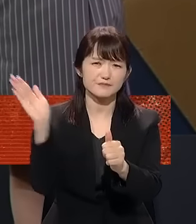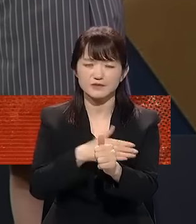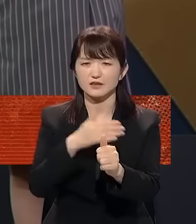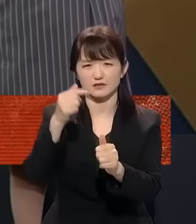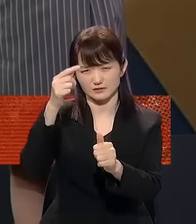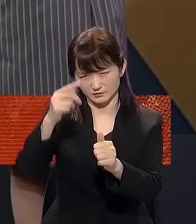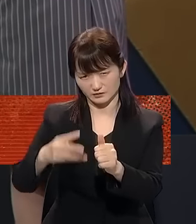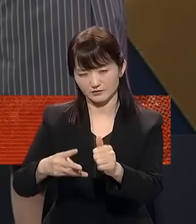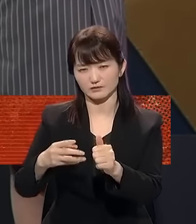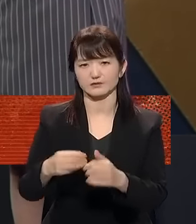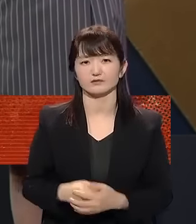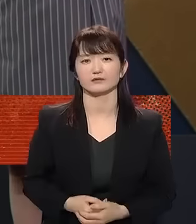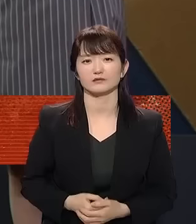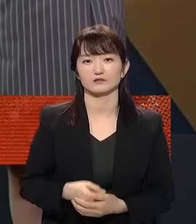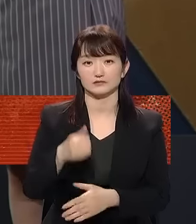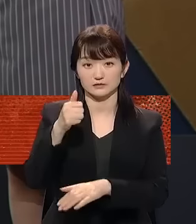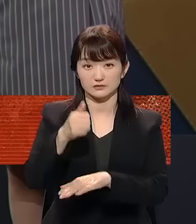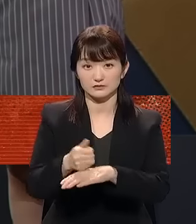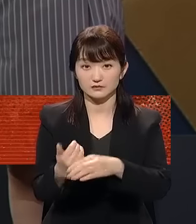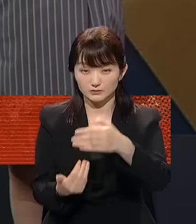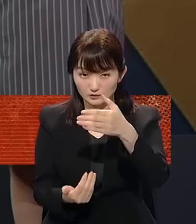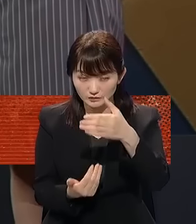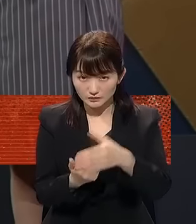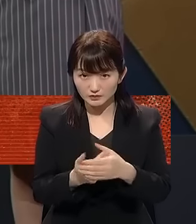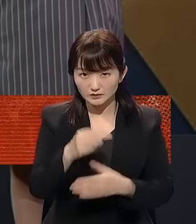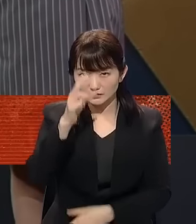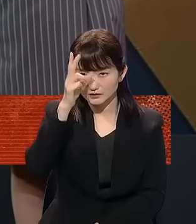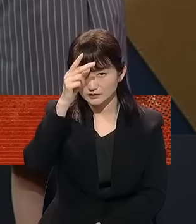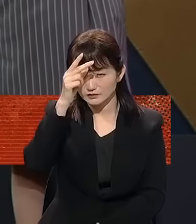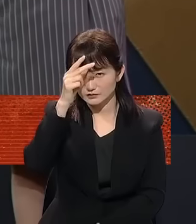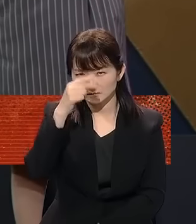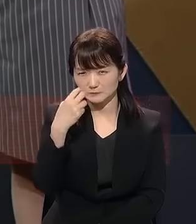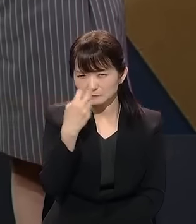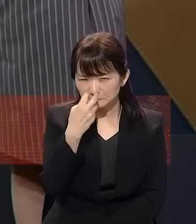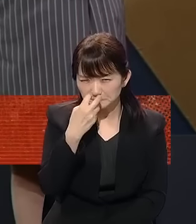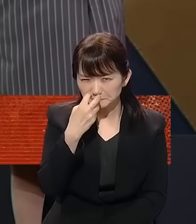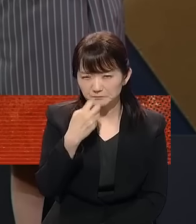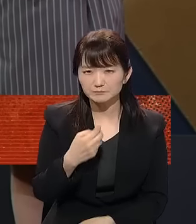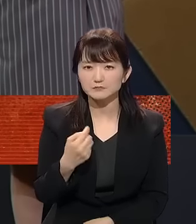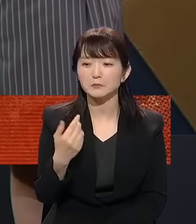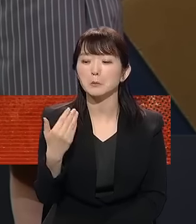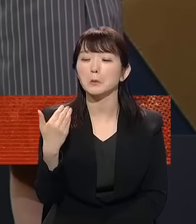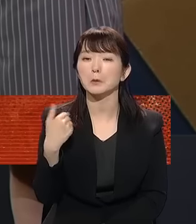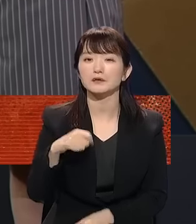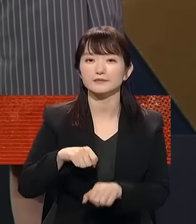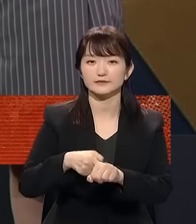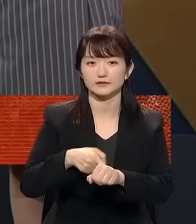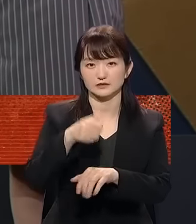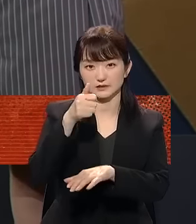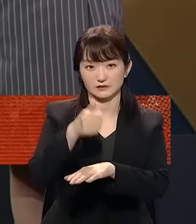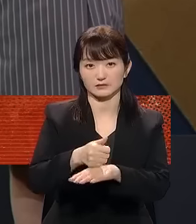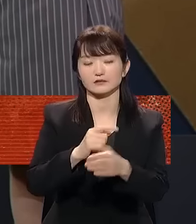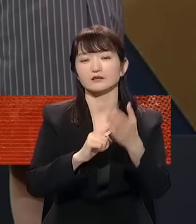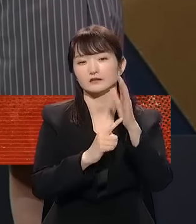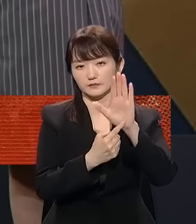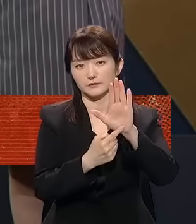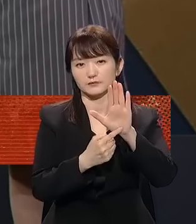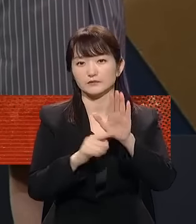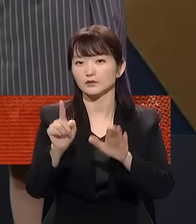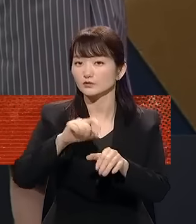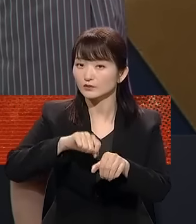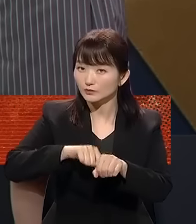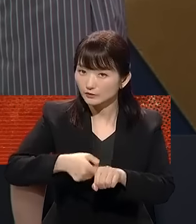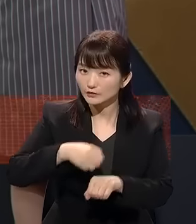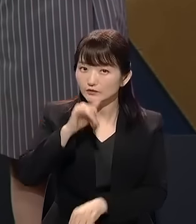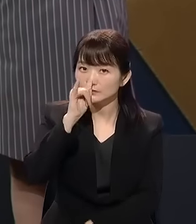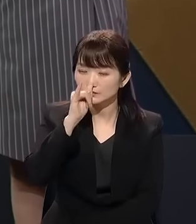차례 때렸습니다 결국이 사건으로 경찰은 감차를 받게 됐고 얼마 전 징계 결과가 나왔습니다 어떤